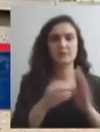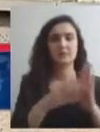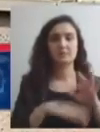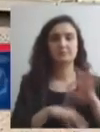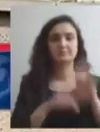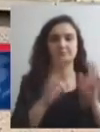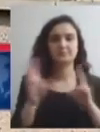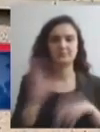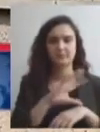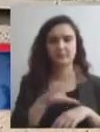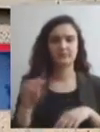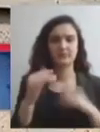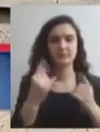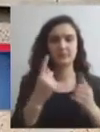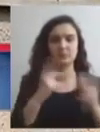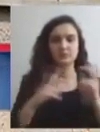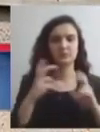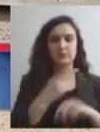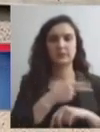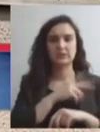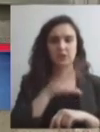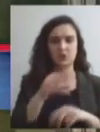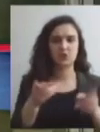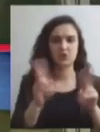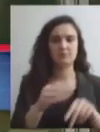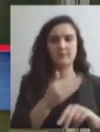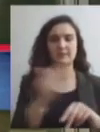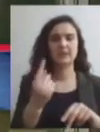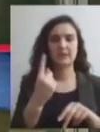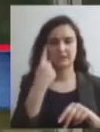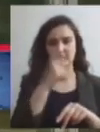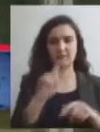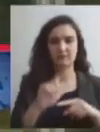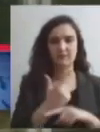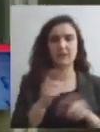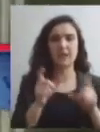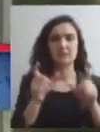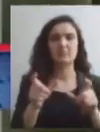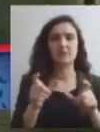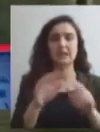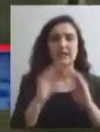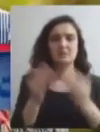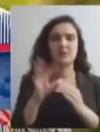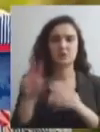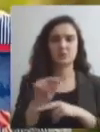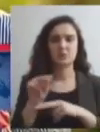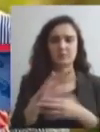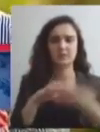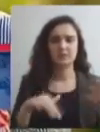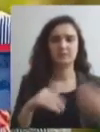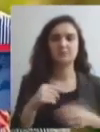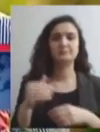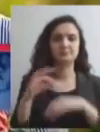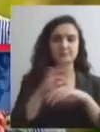პაციენტი ამ დრომდე პირველ საუნივერსიტეტო კლინიკაში რჩება, მაგრამ ერთი პირი კვლავ რეანიმაციულ განყოფილებაში აგრძელებს მკურნალობას. შემოვიდა